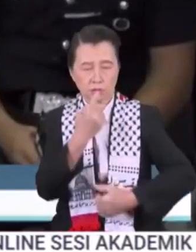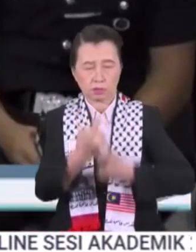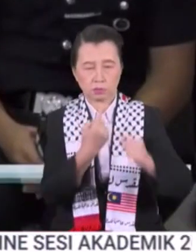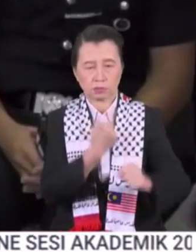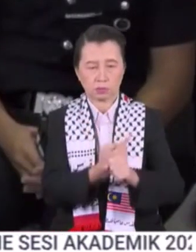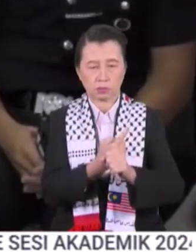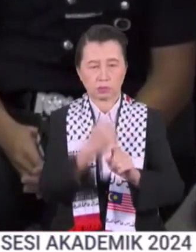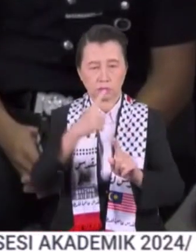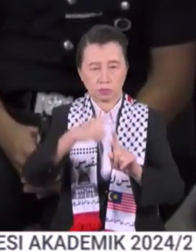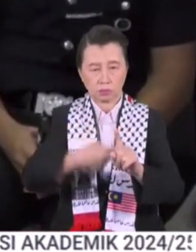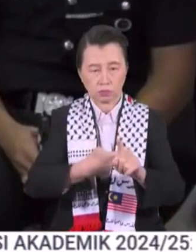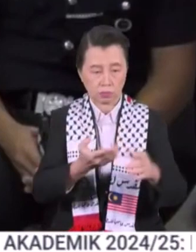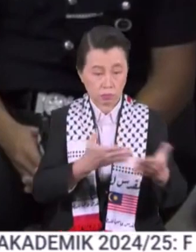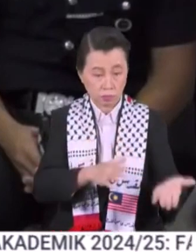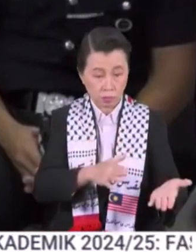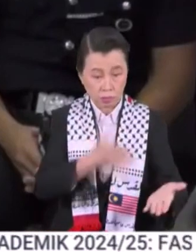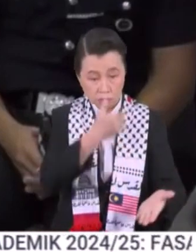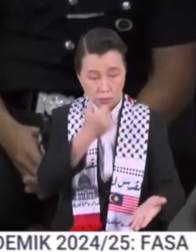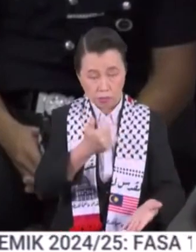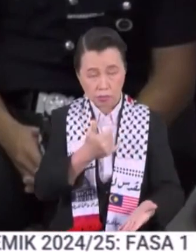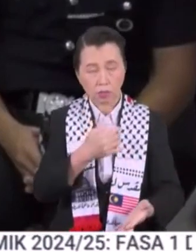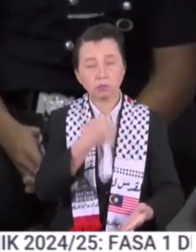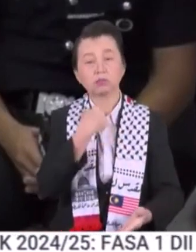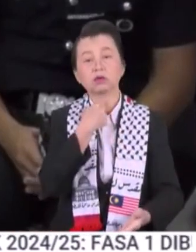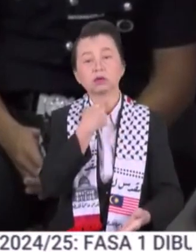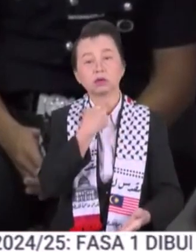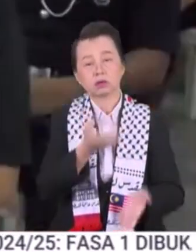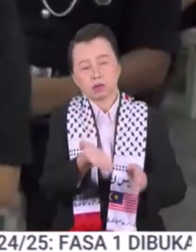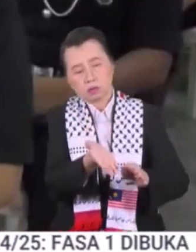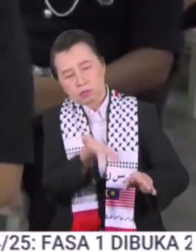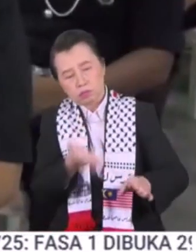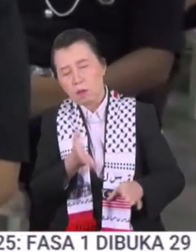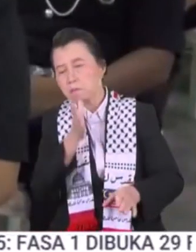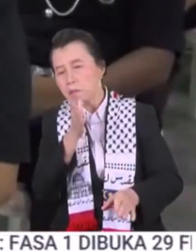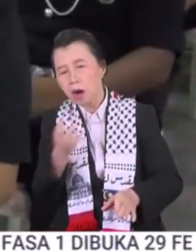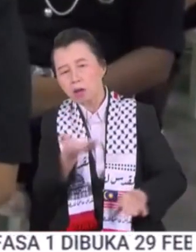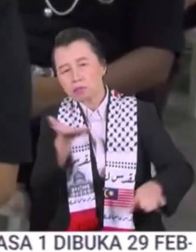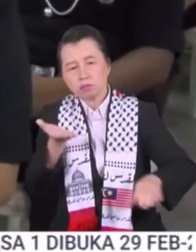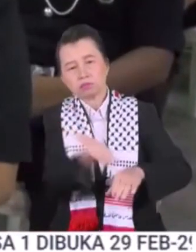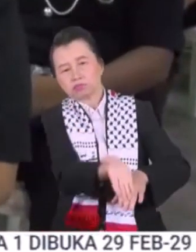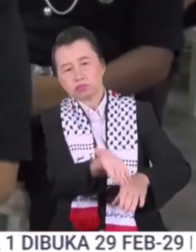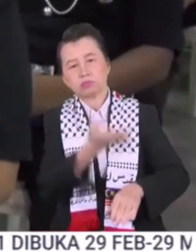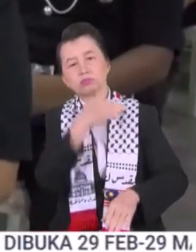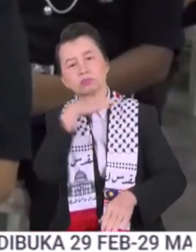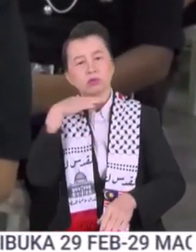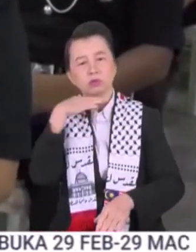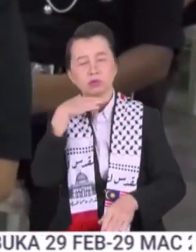1 tahun 6 bulan maut akibat dikelar di bahagian leher oleh ibu kandungnya.